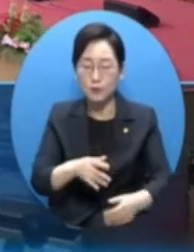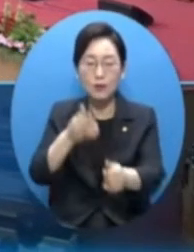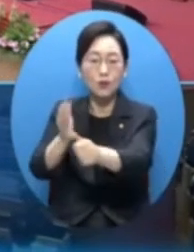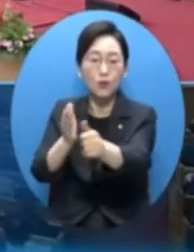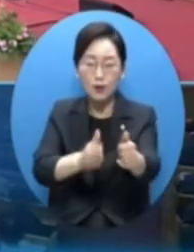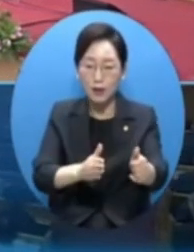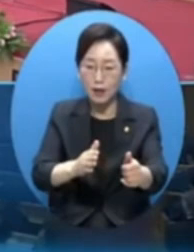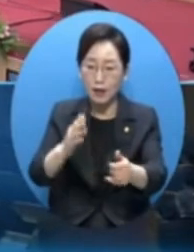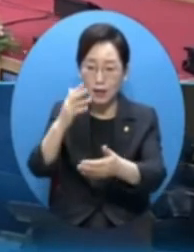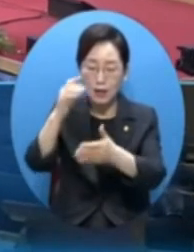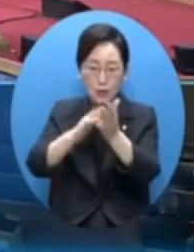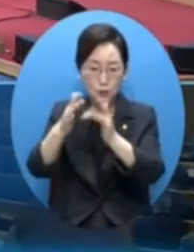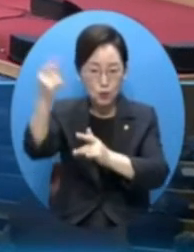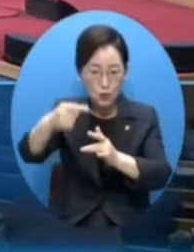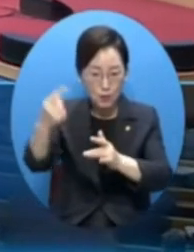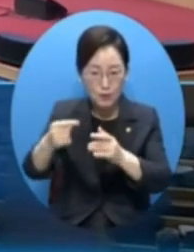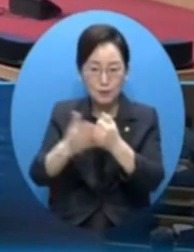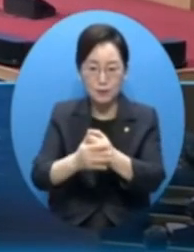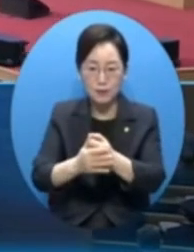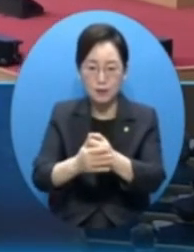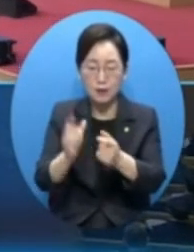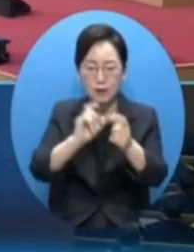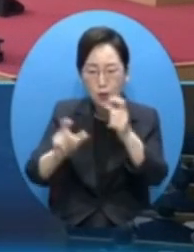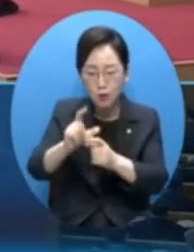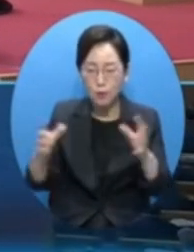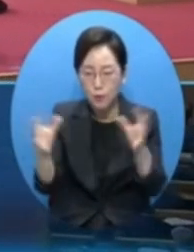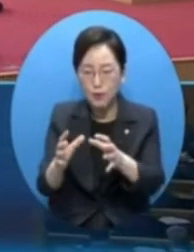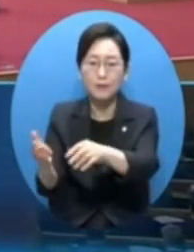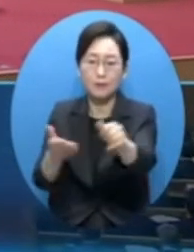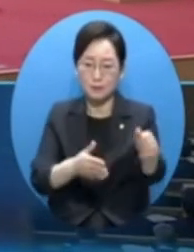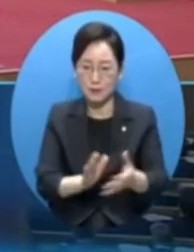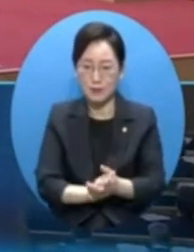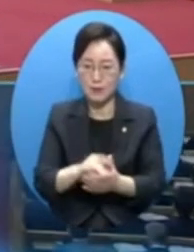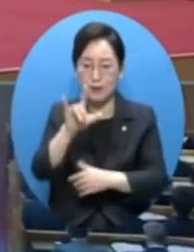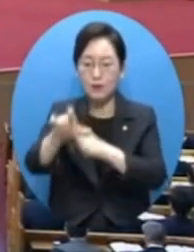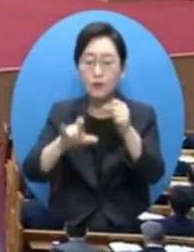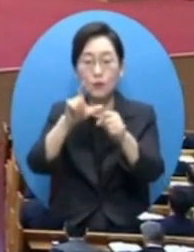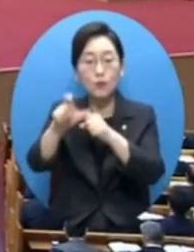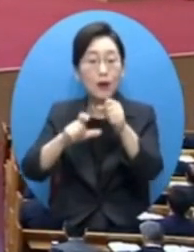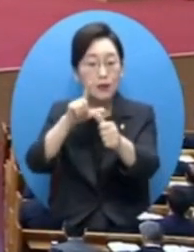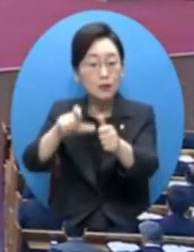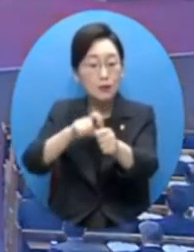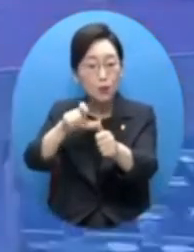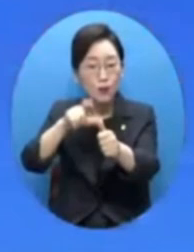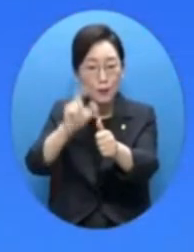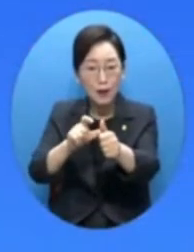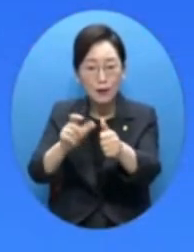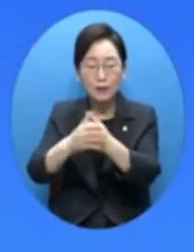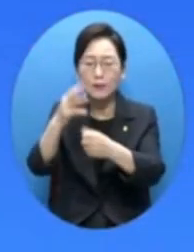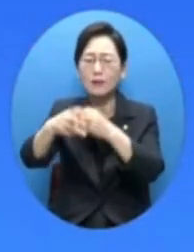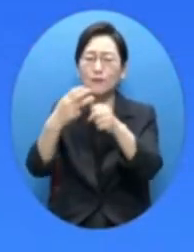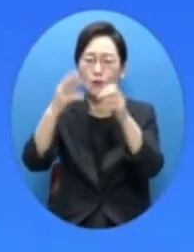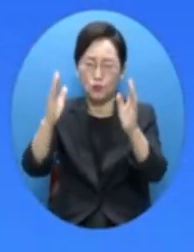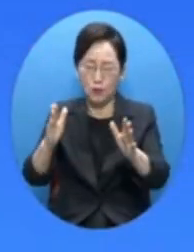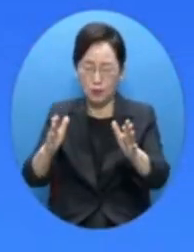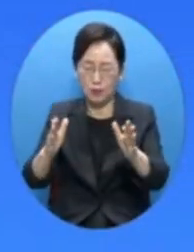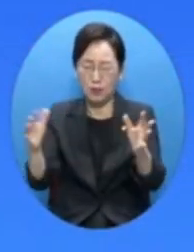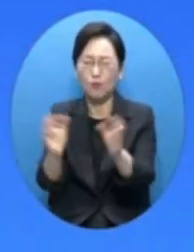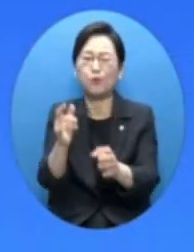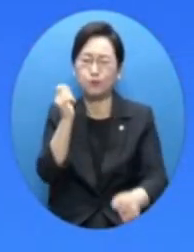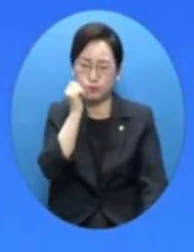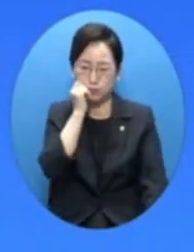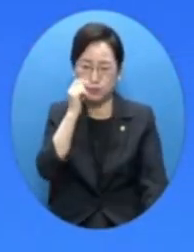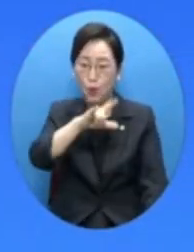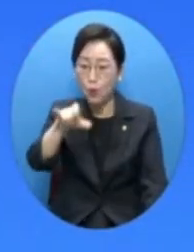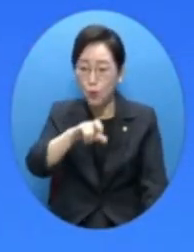그날이 가까움을 볼수록 더욱 그리하자. 지난 코로나 3년 동안 우리에게 모이를 쓰지 못했습니다. 코로나로 하는